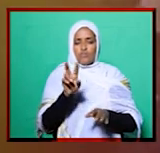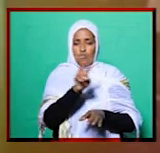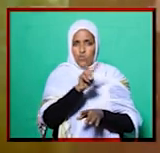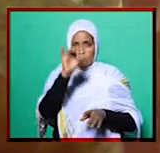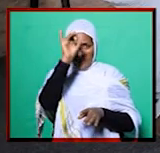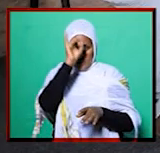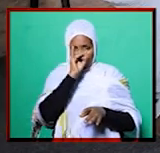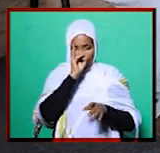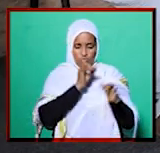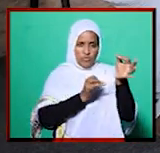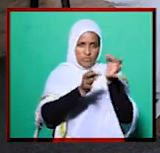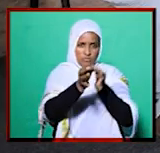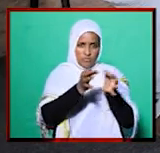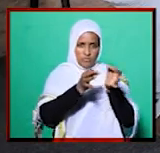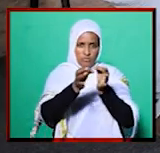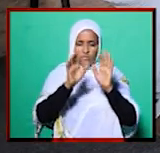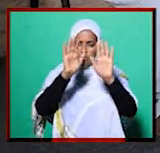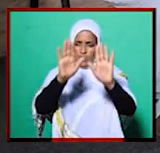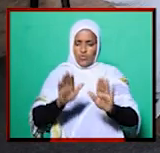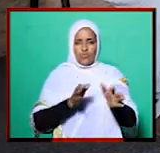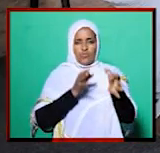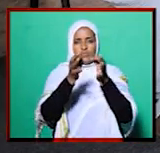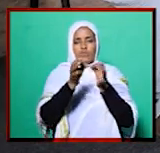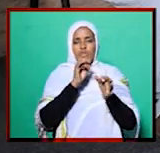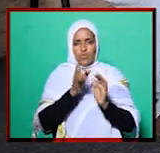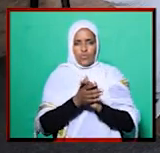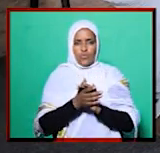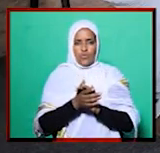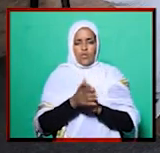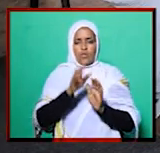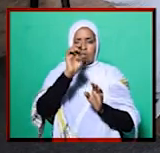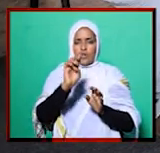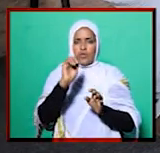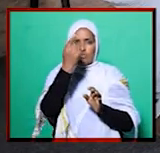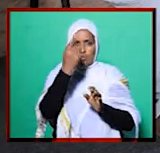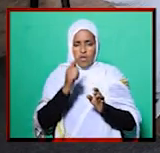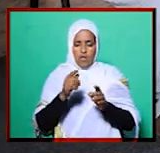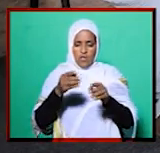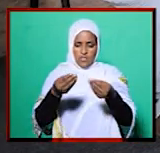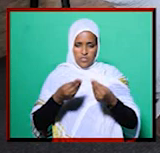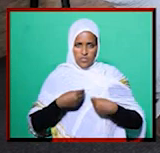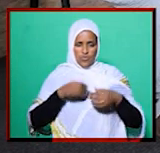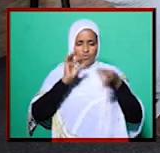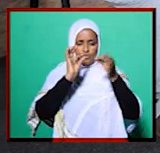ይቀጥሉ። እንግዲህ ቀኖና የሰጠው ትርጉም እንዳለ